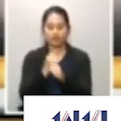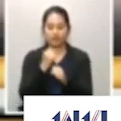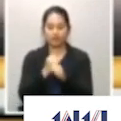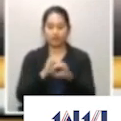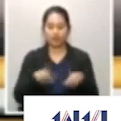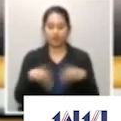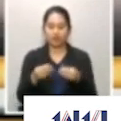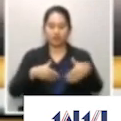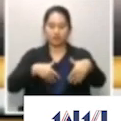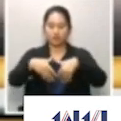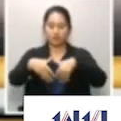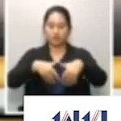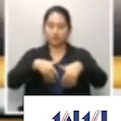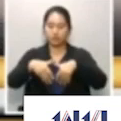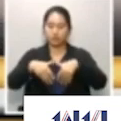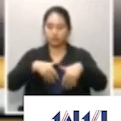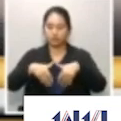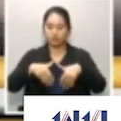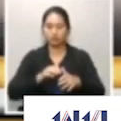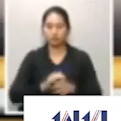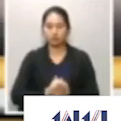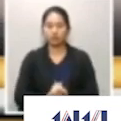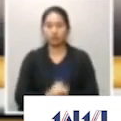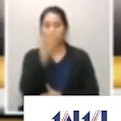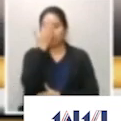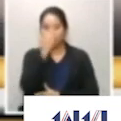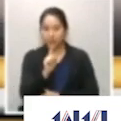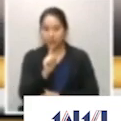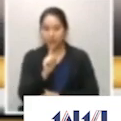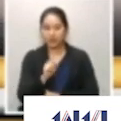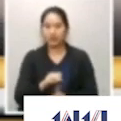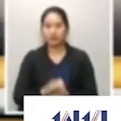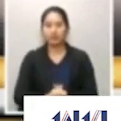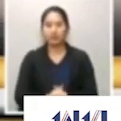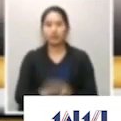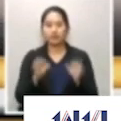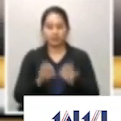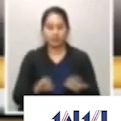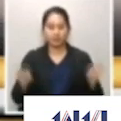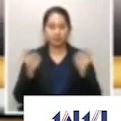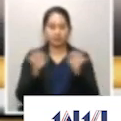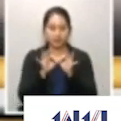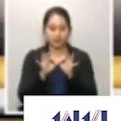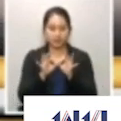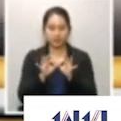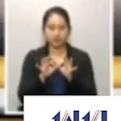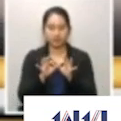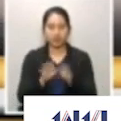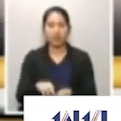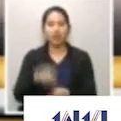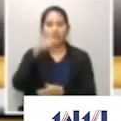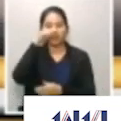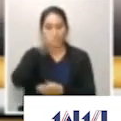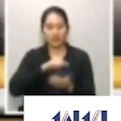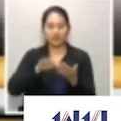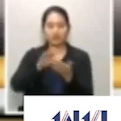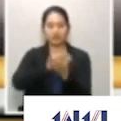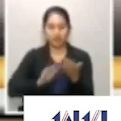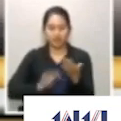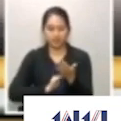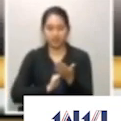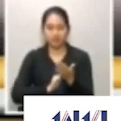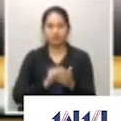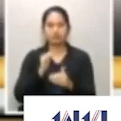สักกี่มากน้อยเพราะต้องตอบแทนบุญคุณเพื่อชูให้บุญวาสน